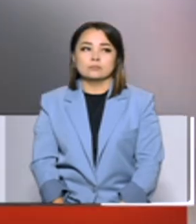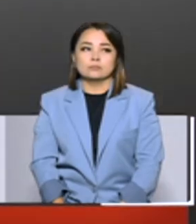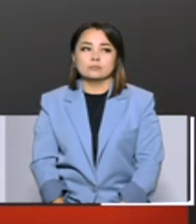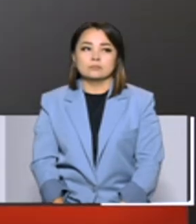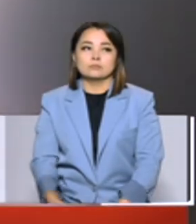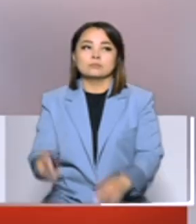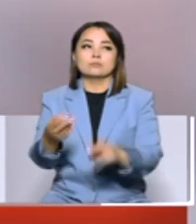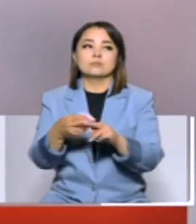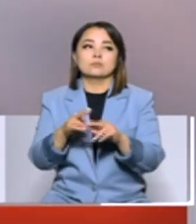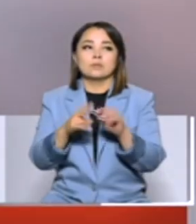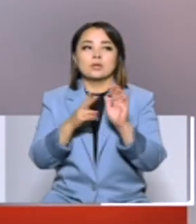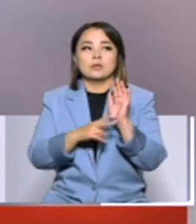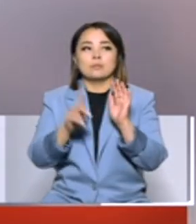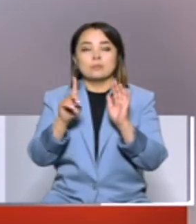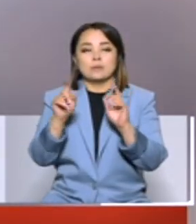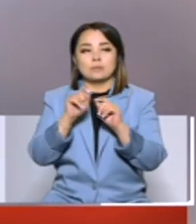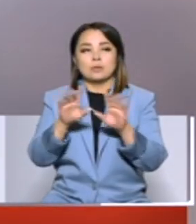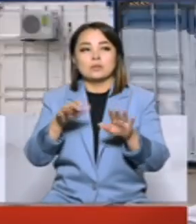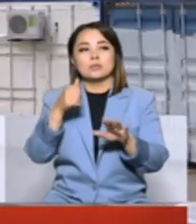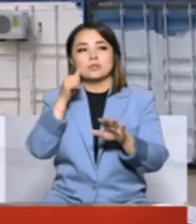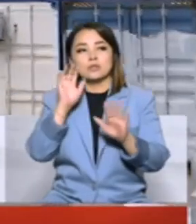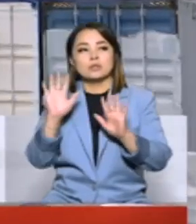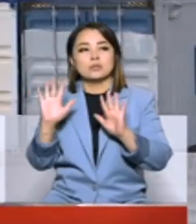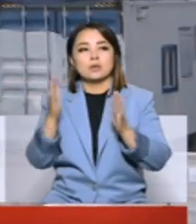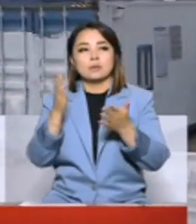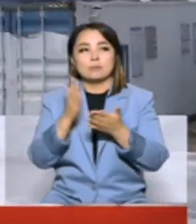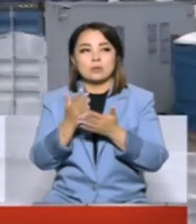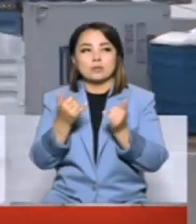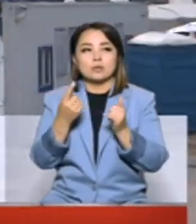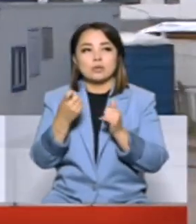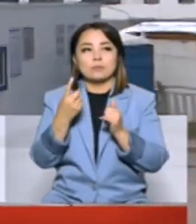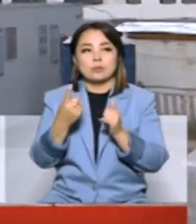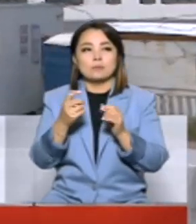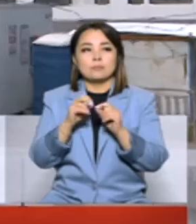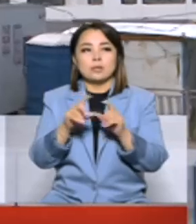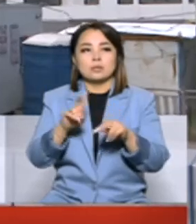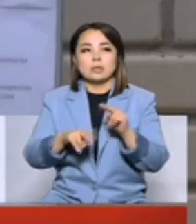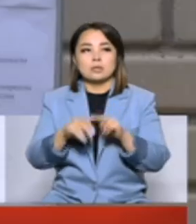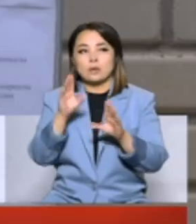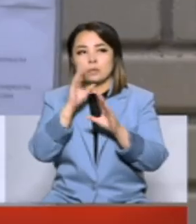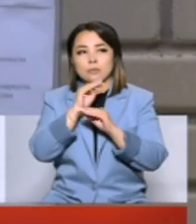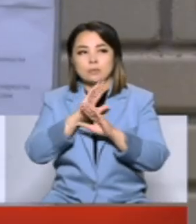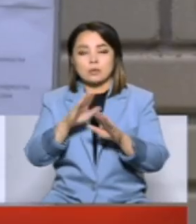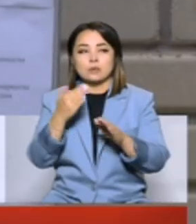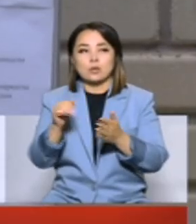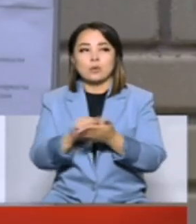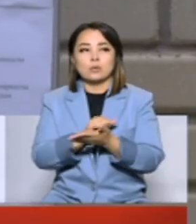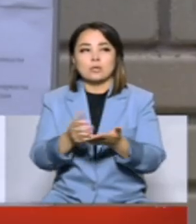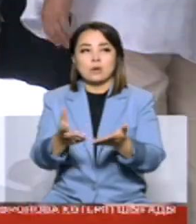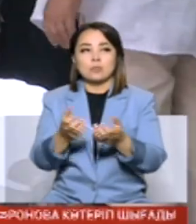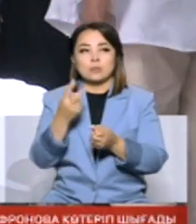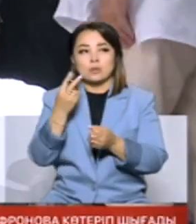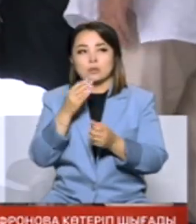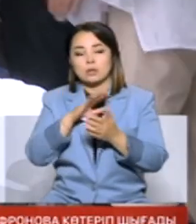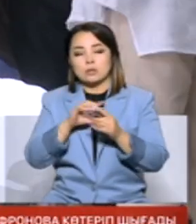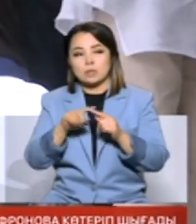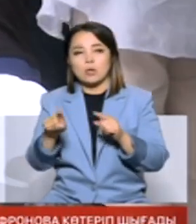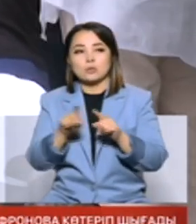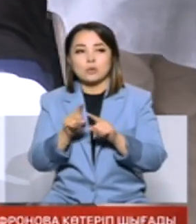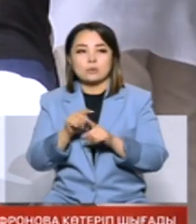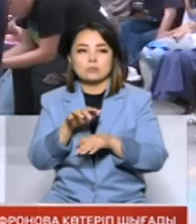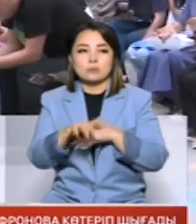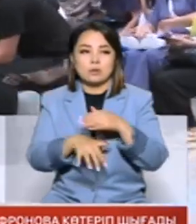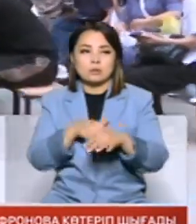Бұл 71-ші мектептің қасында кеше болған жағдай. Биыл ашылатын 101-ші мектеп салынып бітпегесін, оған құжат қабылдау 2 күннен бері осында жүріп